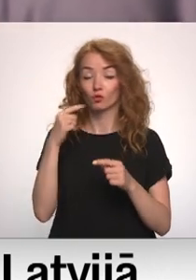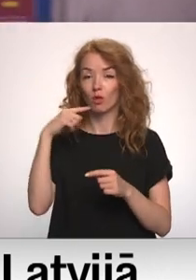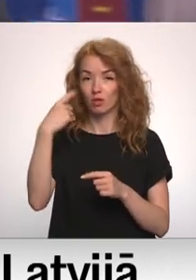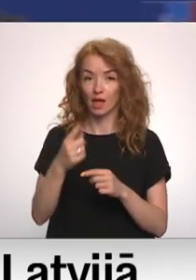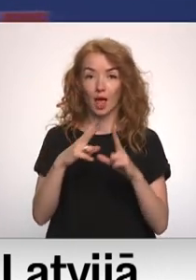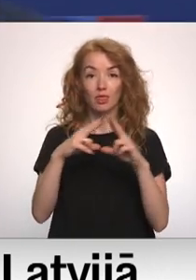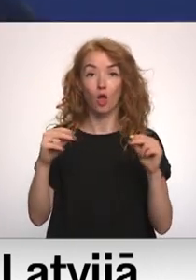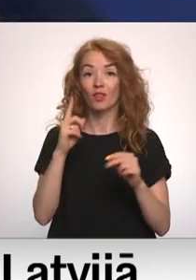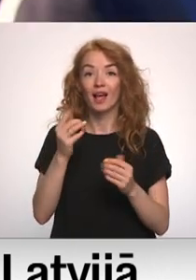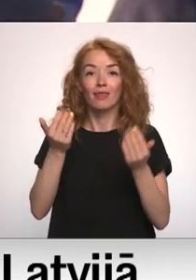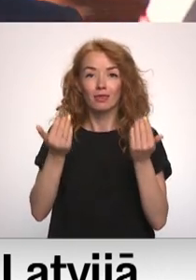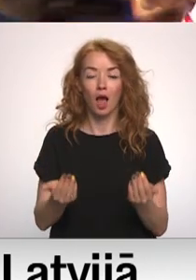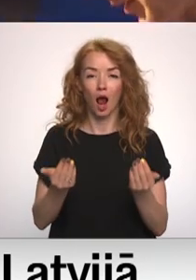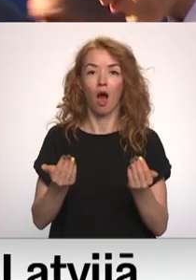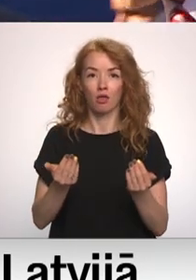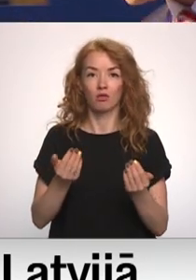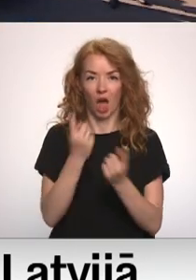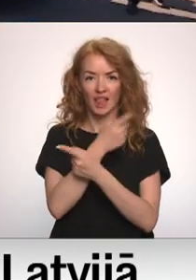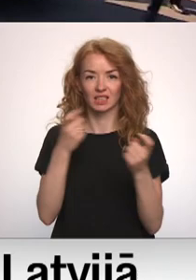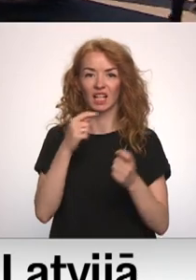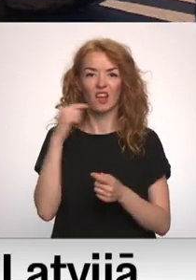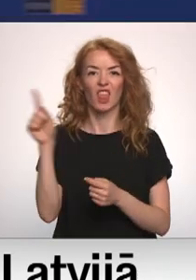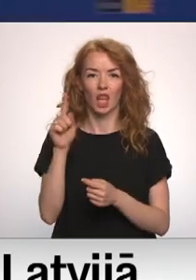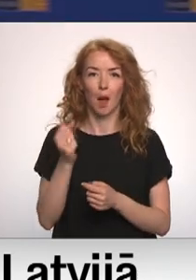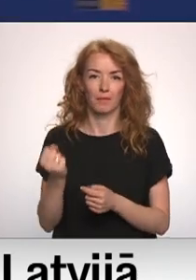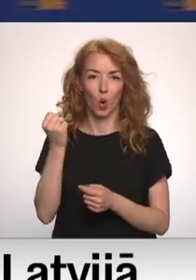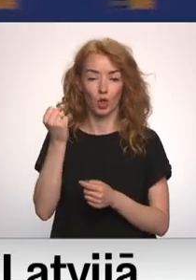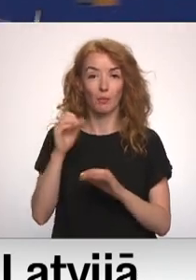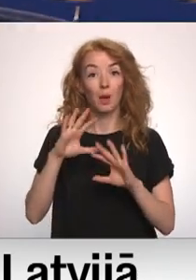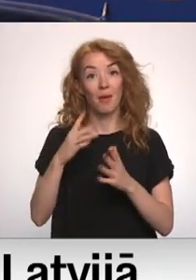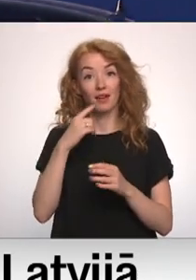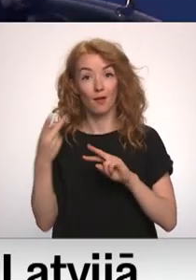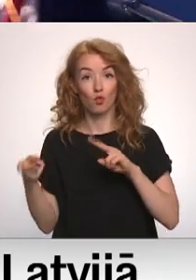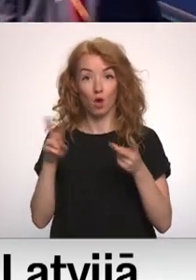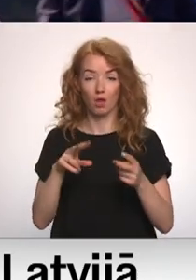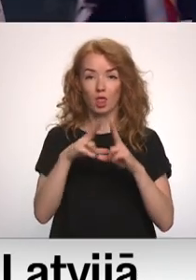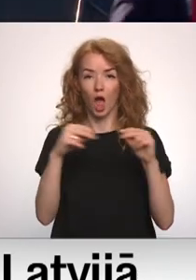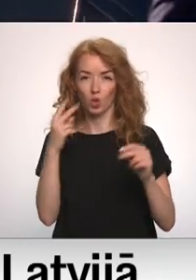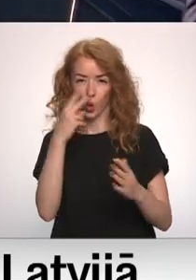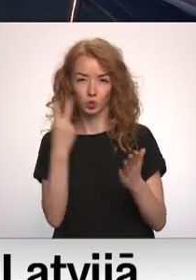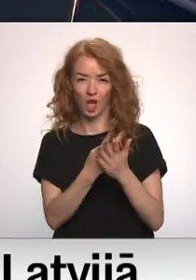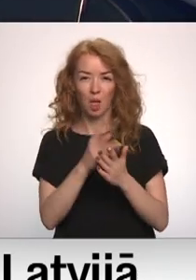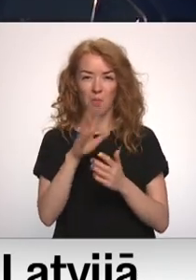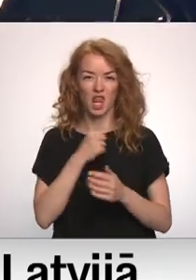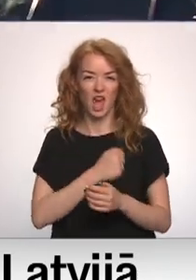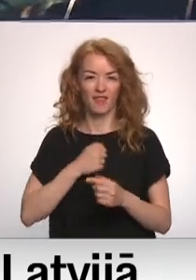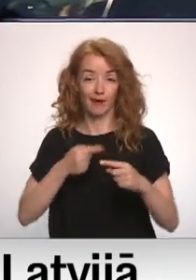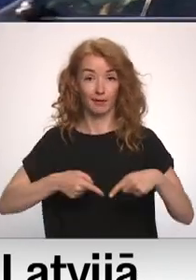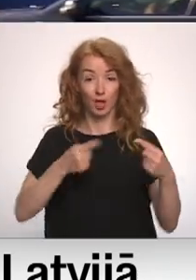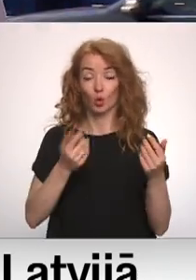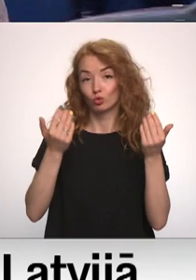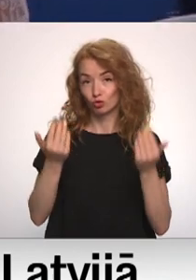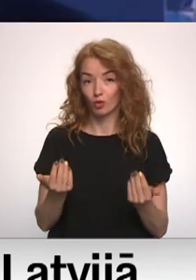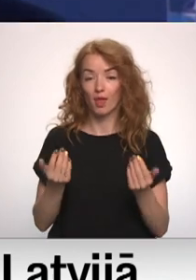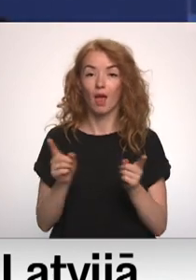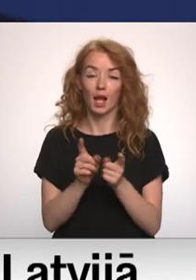NATO tikai tagad atzīst Krieviju par draudu, bet Krievija NATO ir uztvērusi kā savu ienaidnieku jau ilgu laiku. Un, protams, šodien te